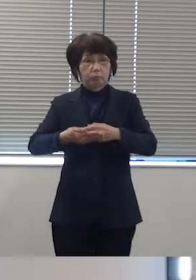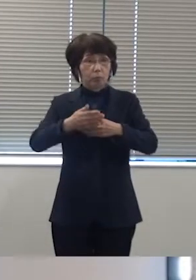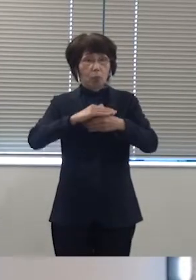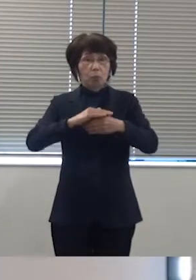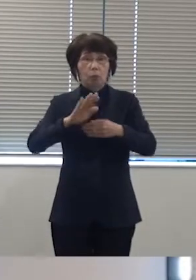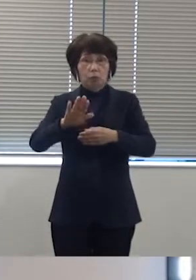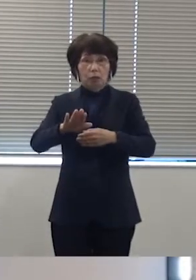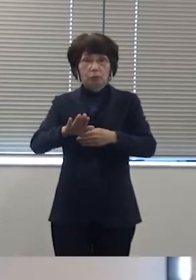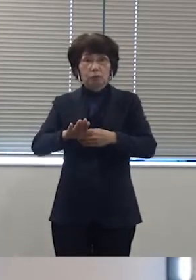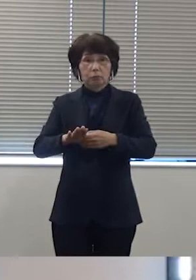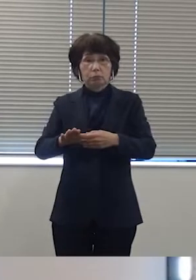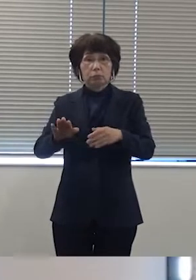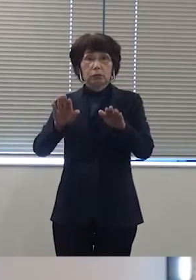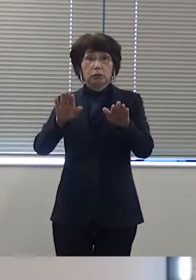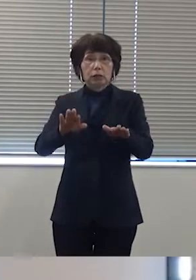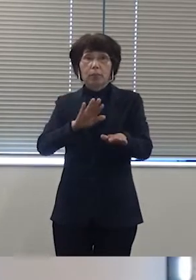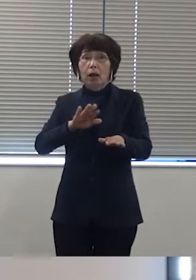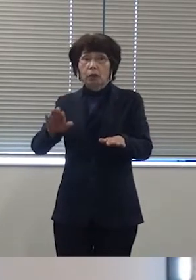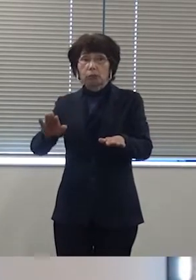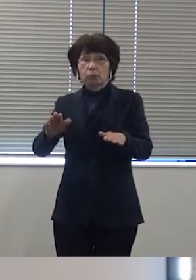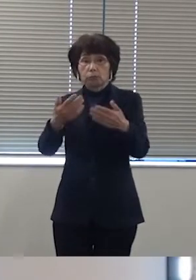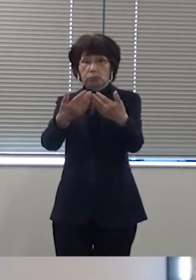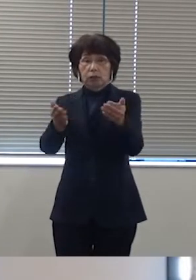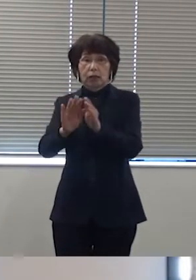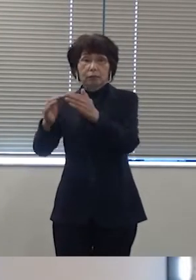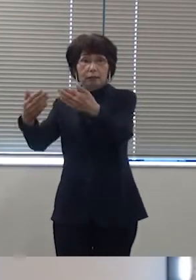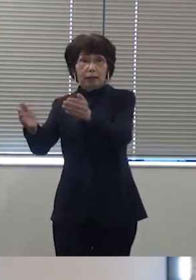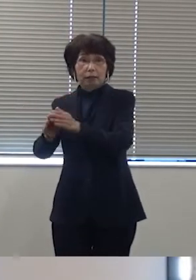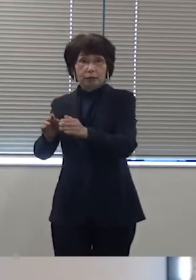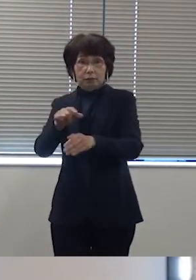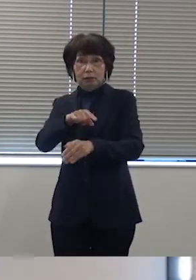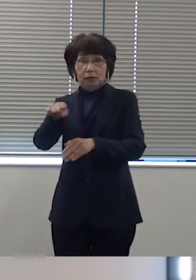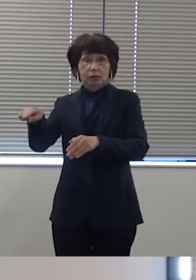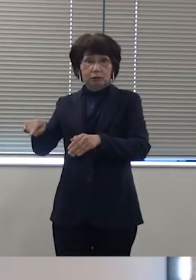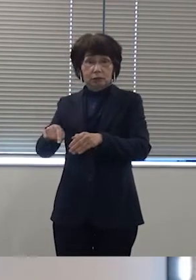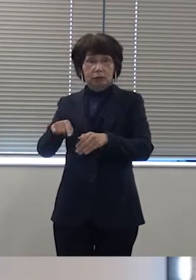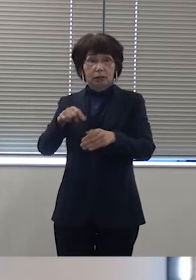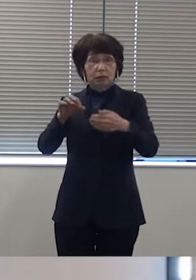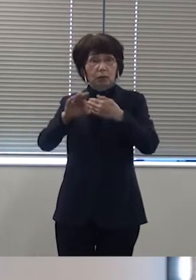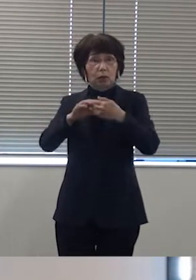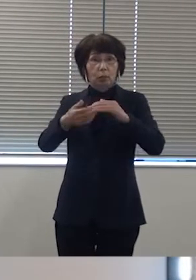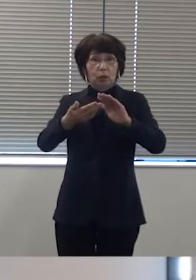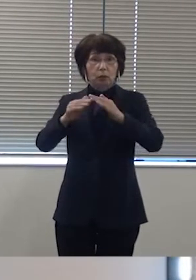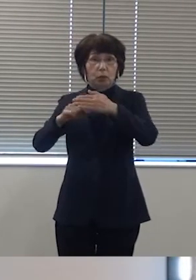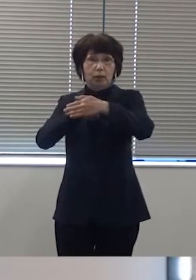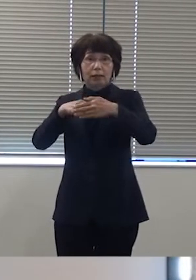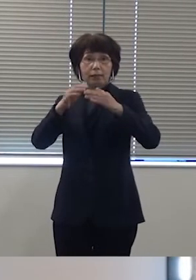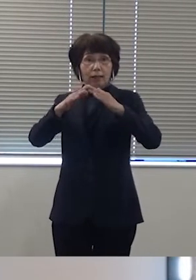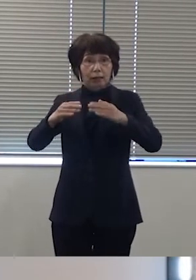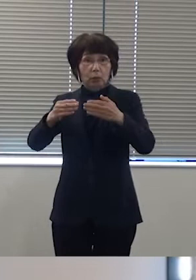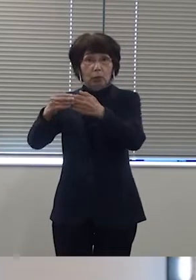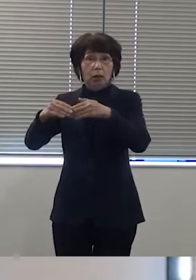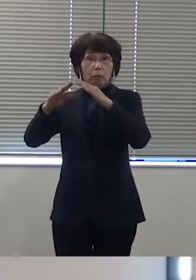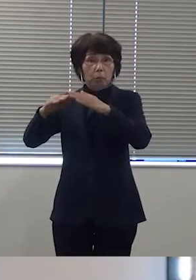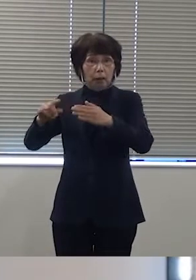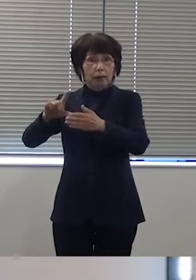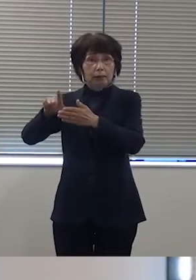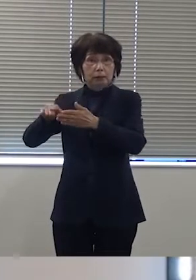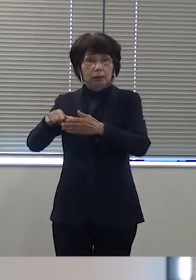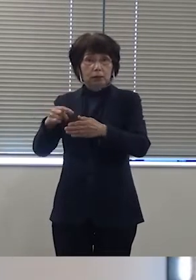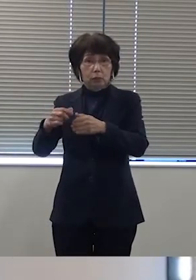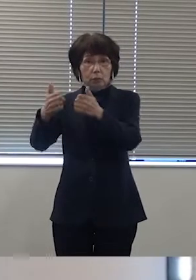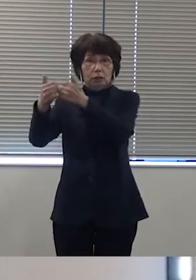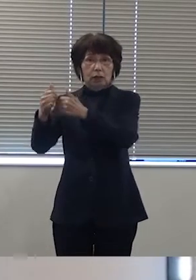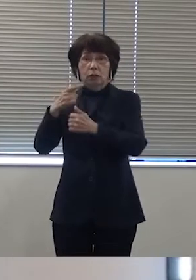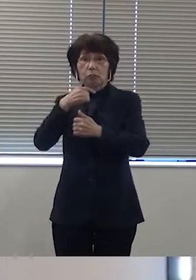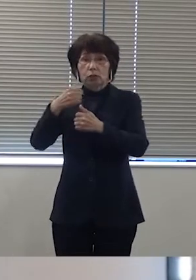体さん、町内会ですとか連合会さん、あとは地域内連携協議会、まあ、そういったものに加えましてですね、やはり福祉でまち